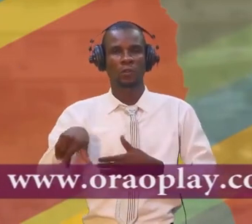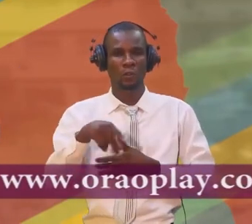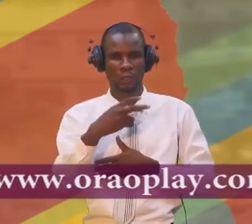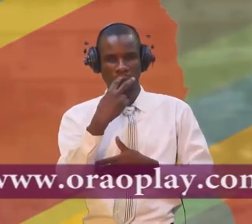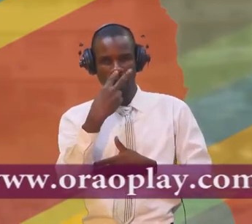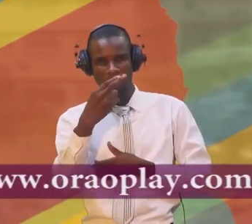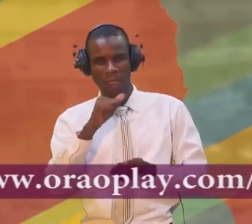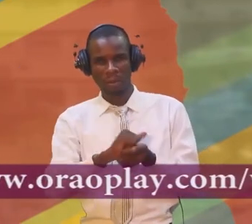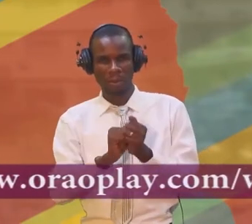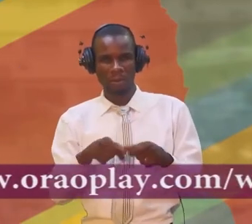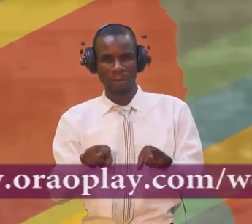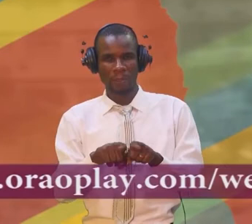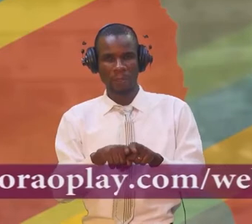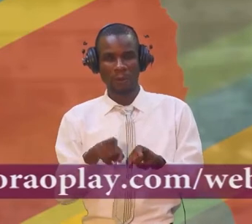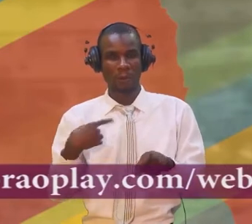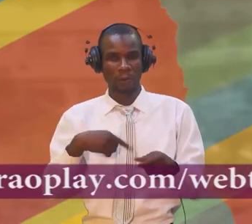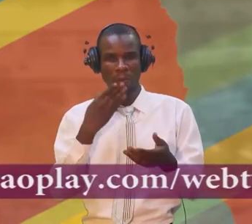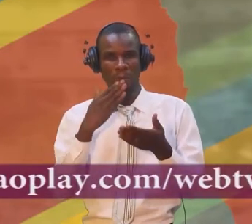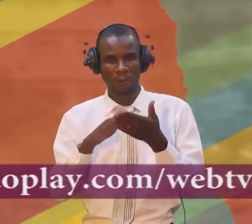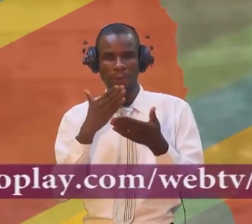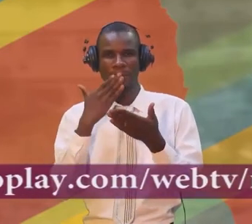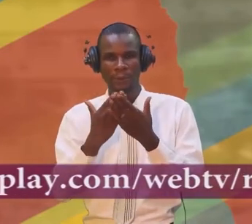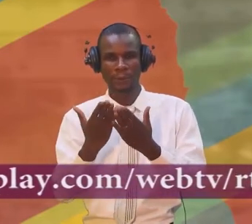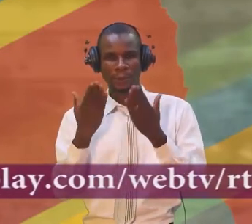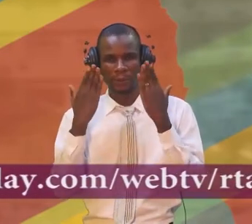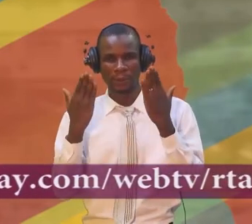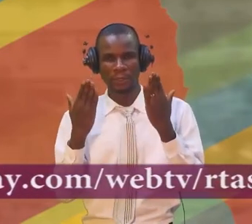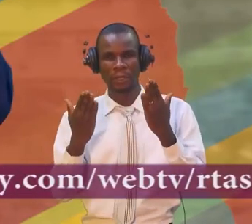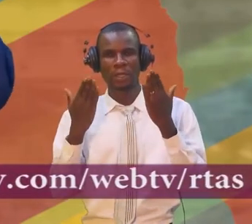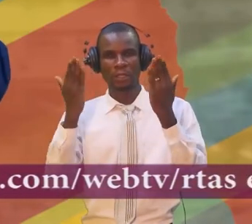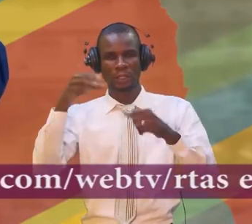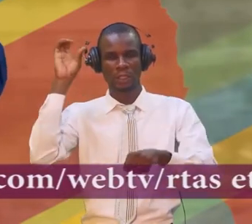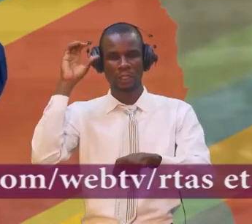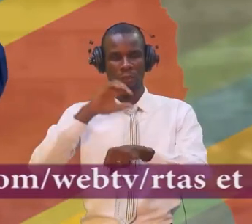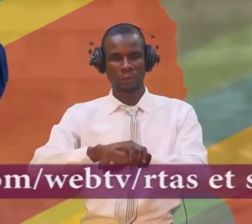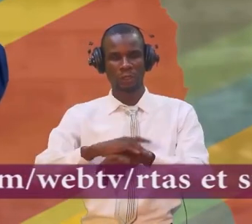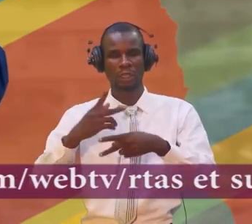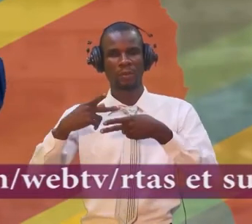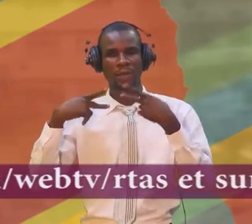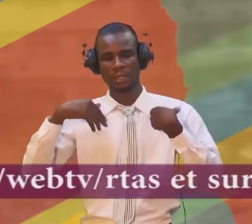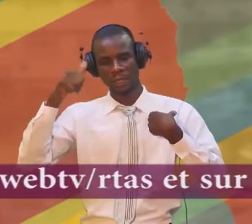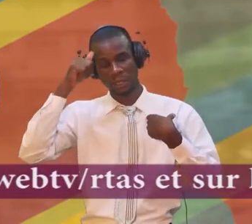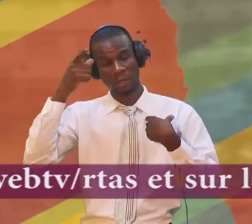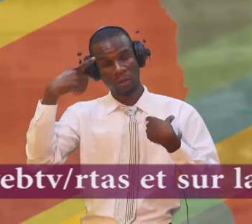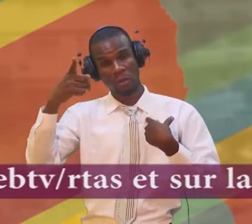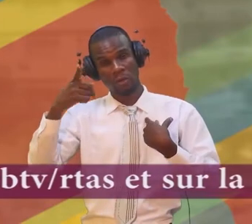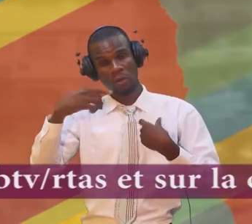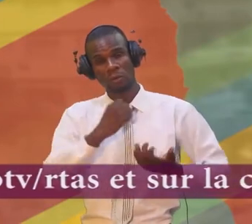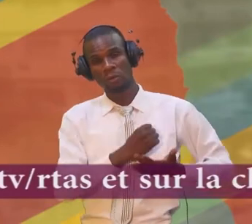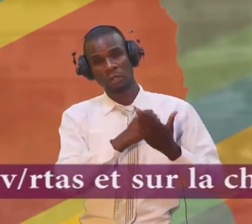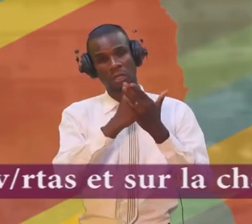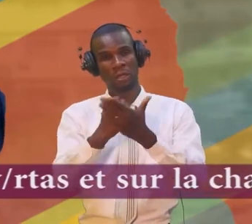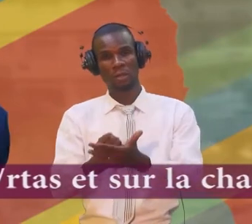Jioni ya leo inawezekana umepata jibu, na tushukuru Mungu kwamba ametumia